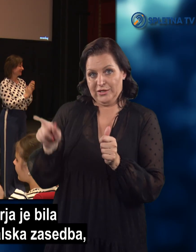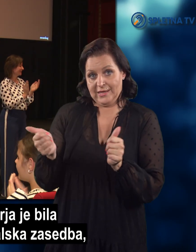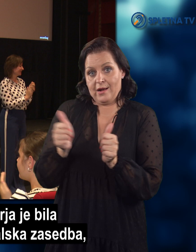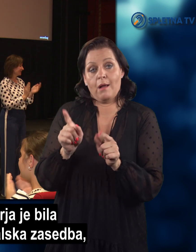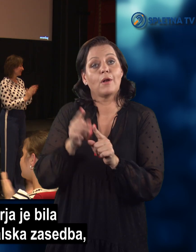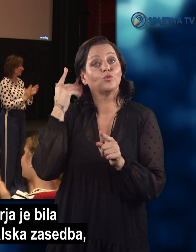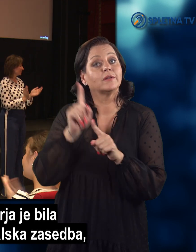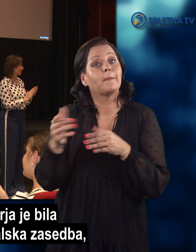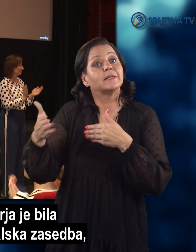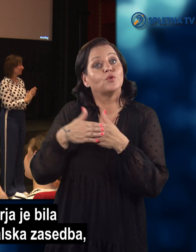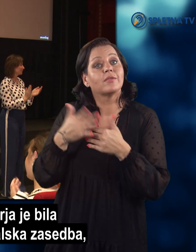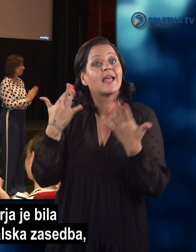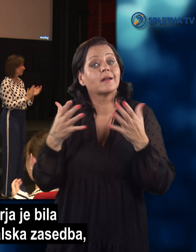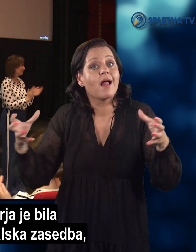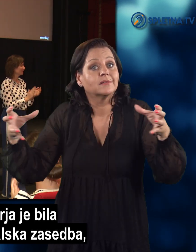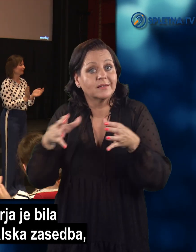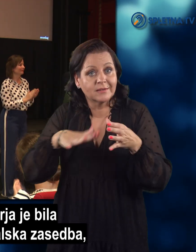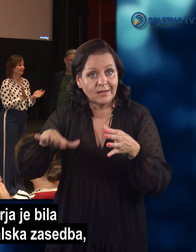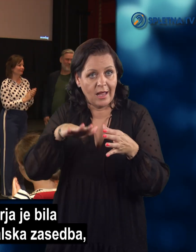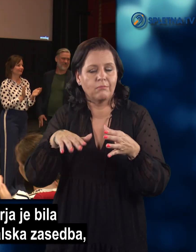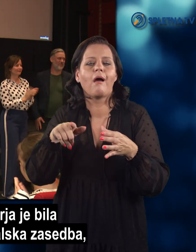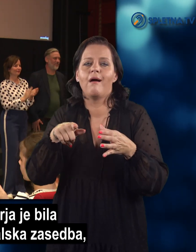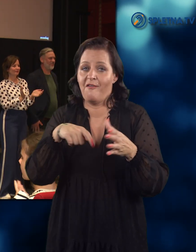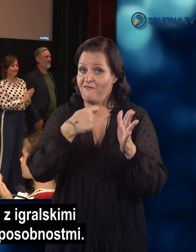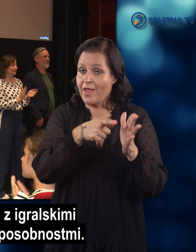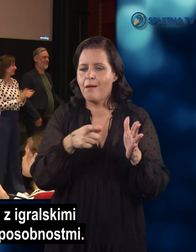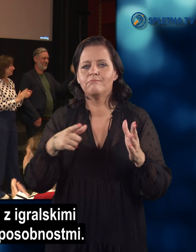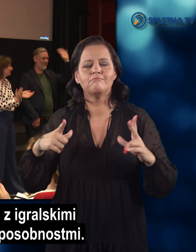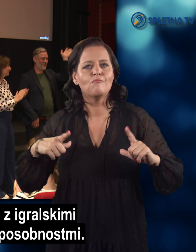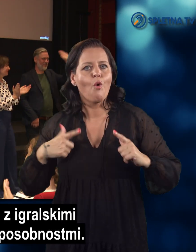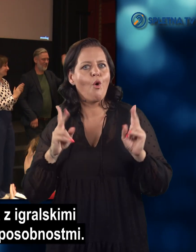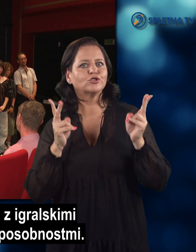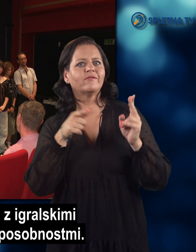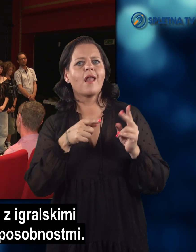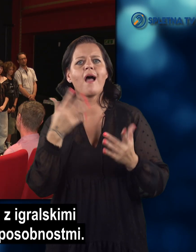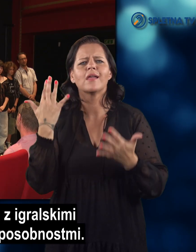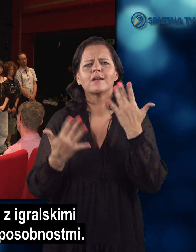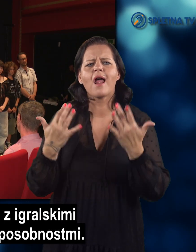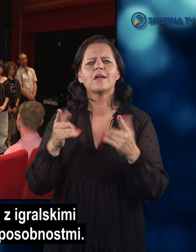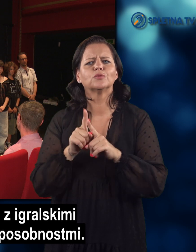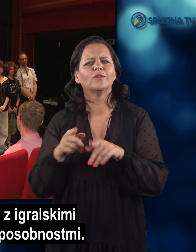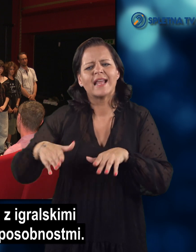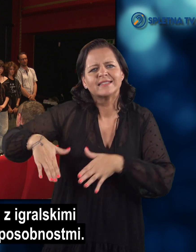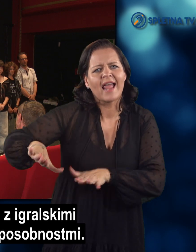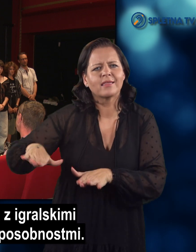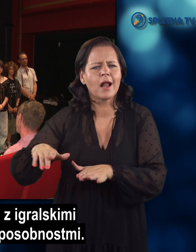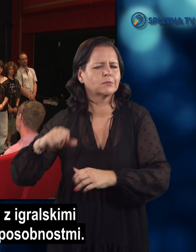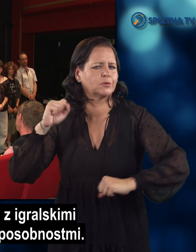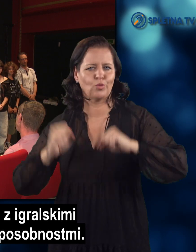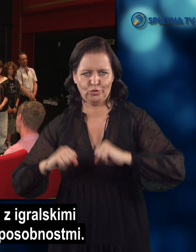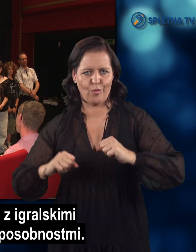Poleg režiserja je bila prisotna tudi igralska zasedba, ki je film oživila z igralskimi in